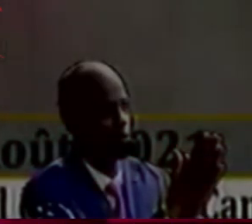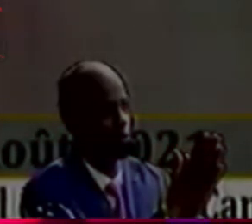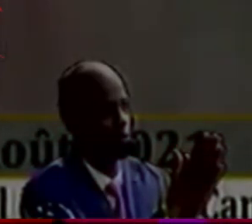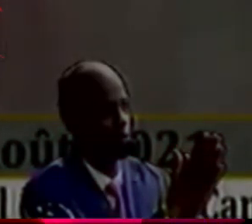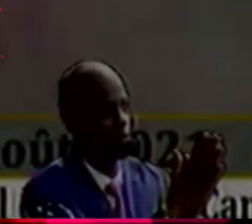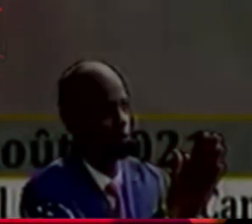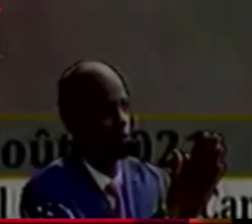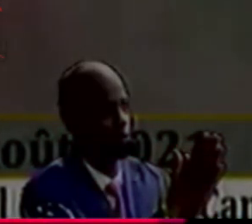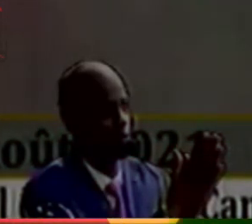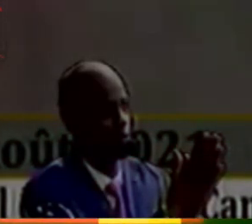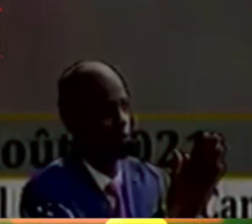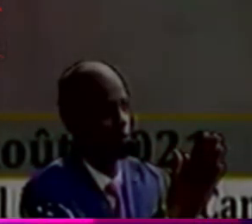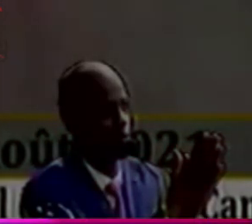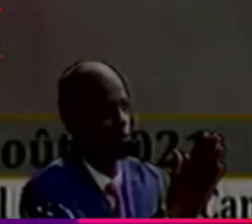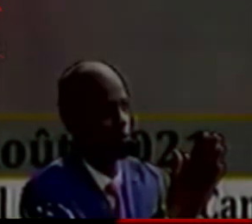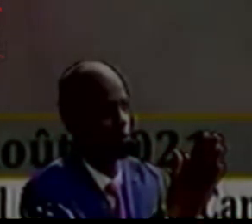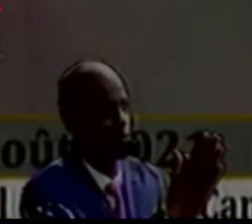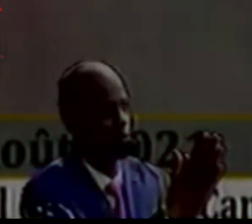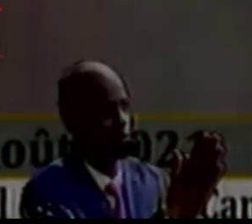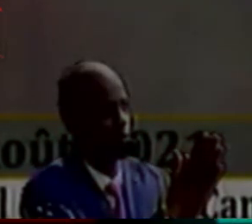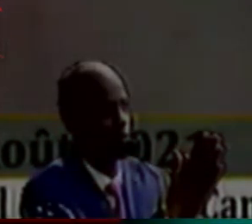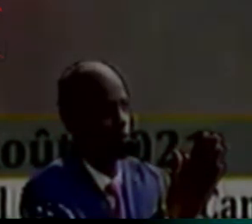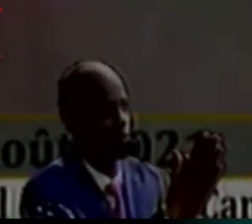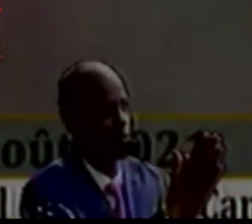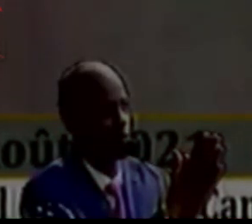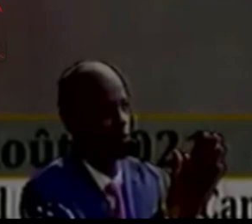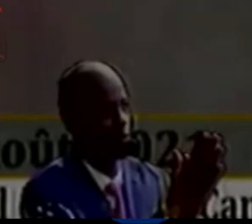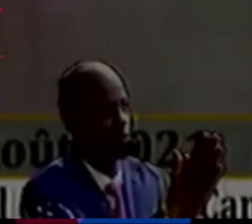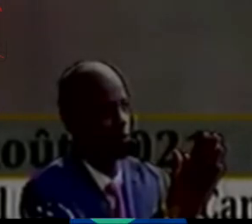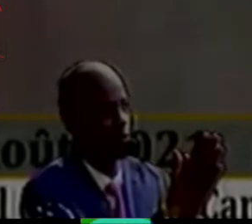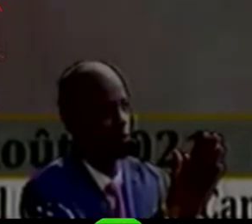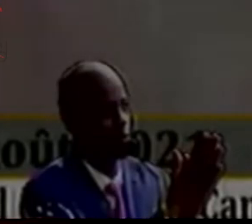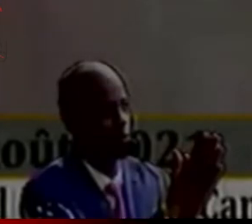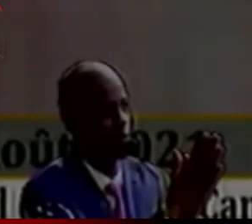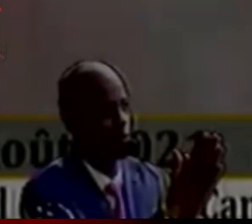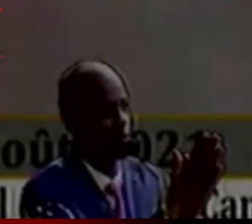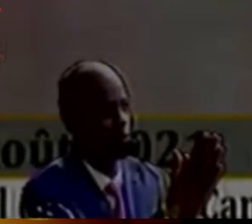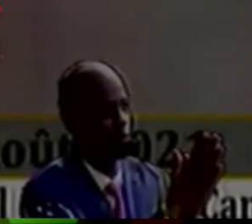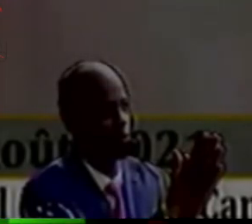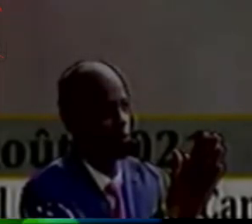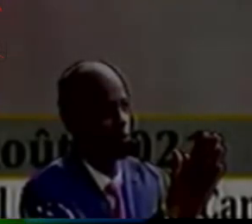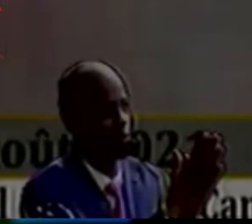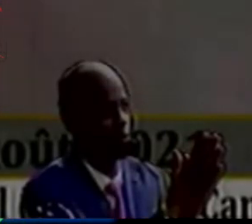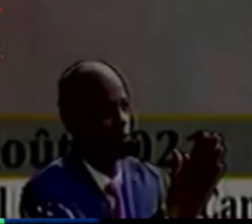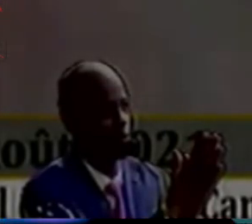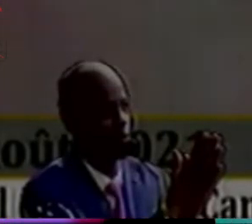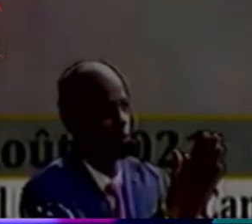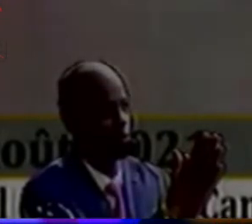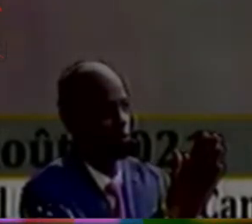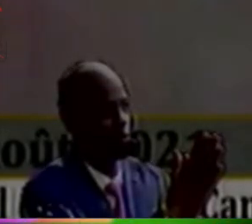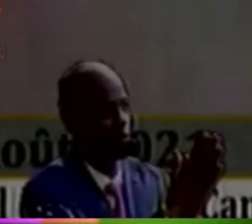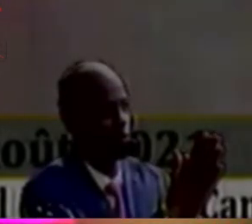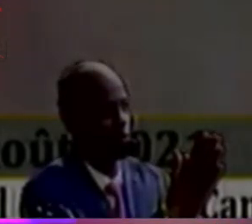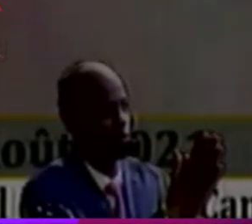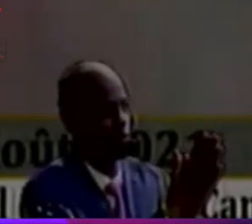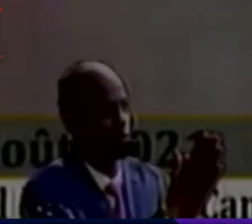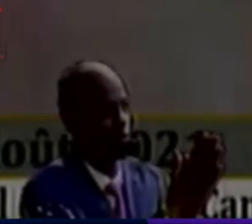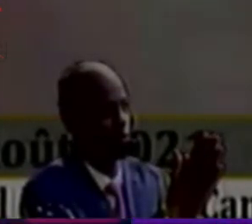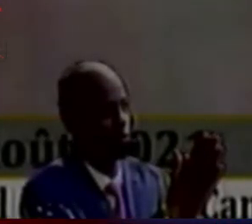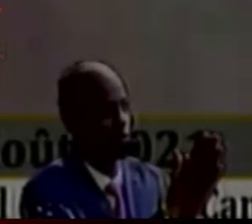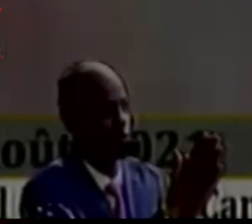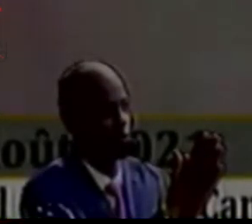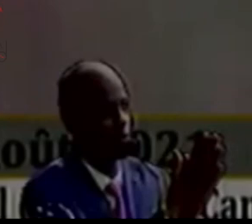vie, direction protection civile a connu le côté nous aller, parce que l'important en pile, non, pile côté qu'a dit on va